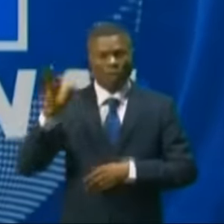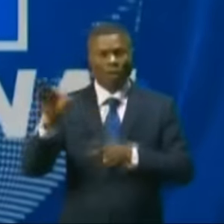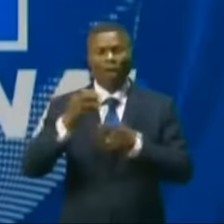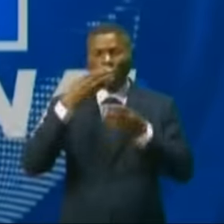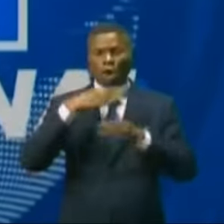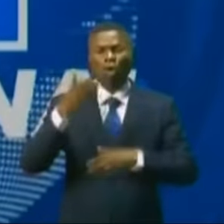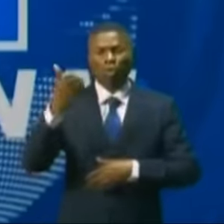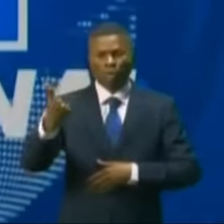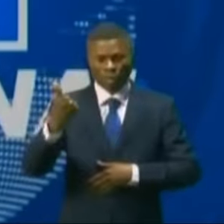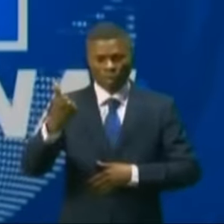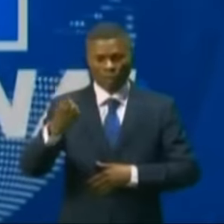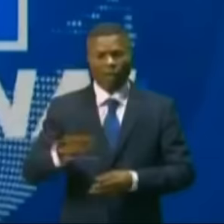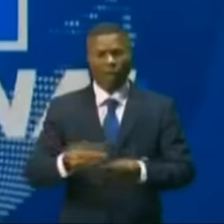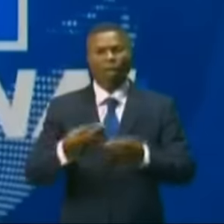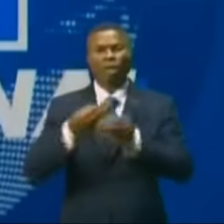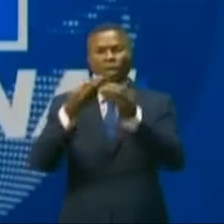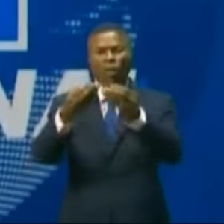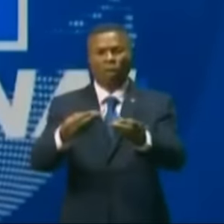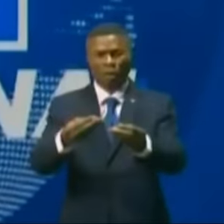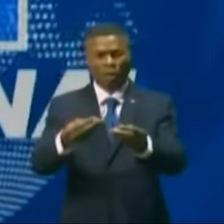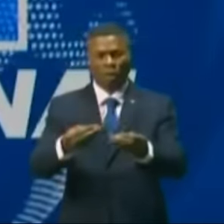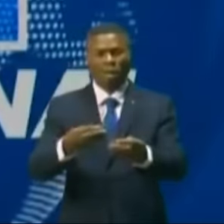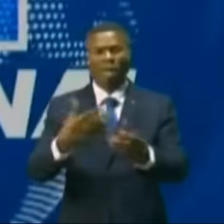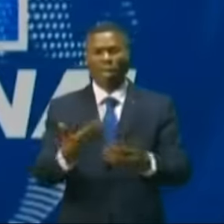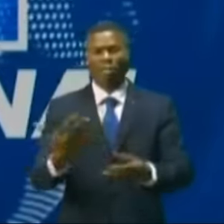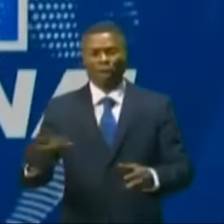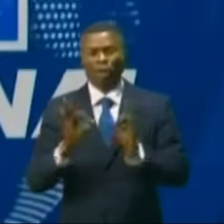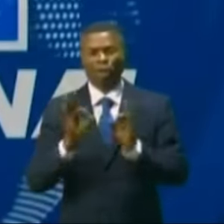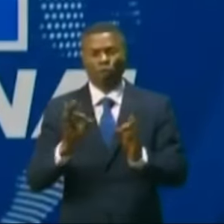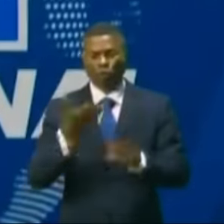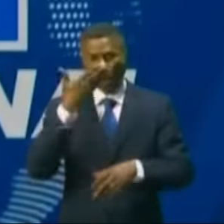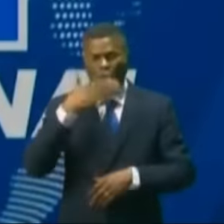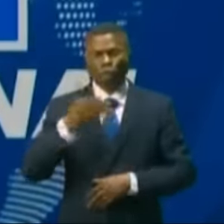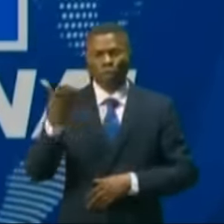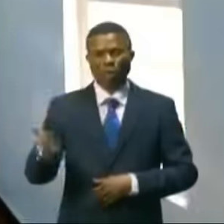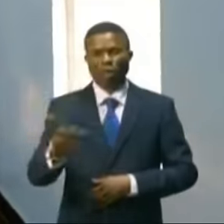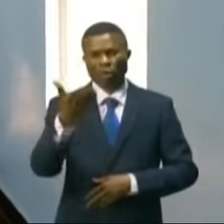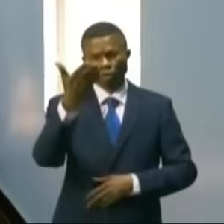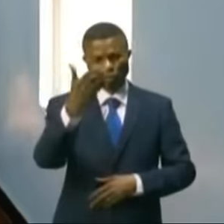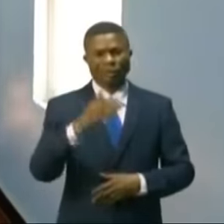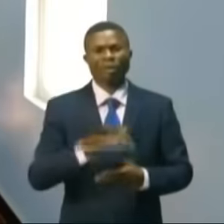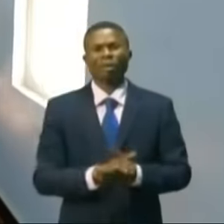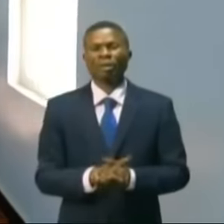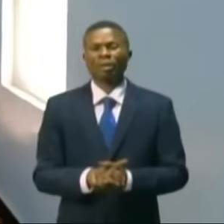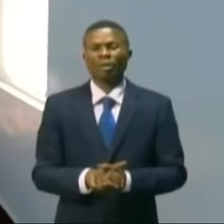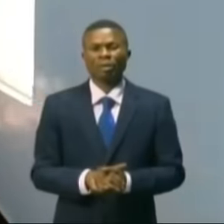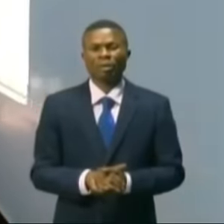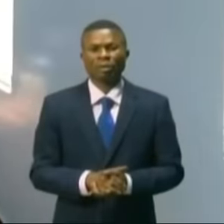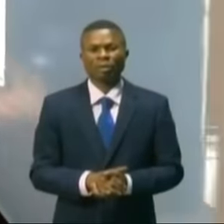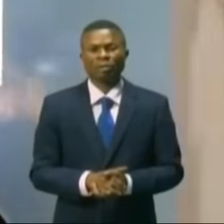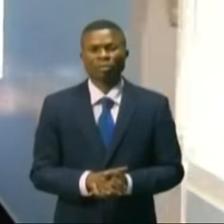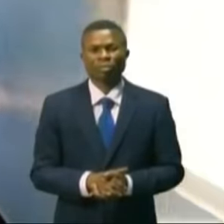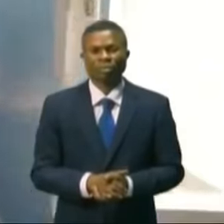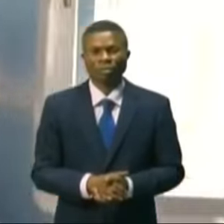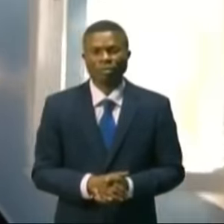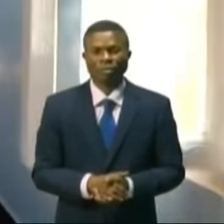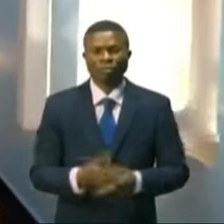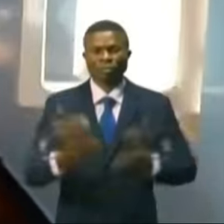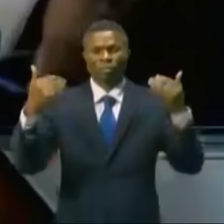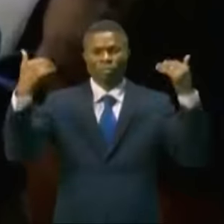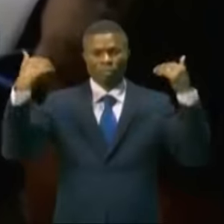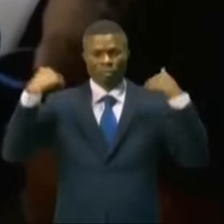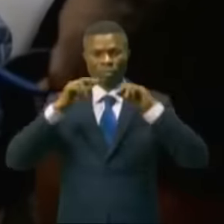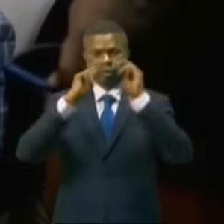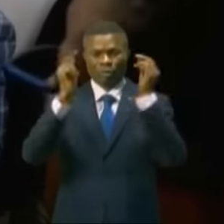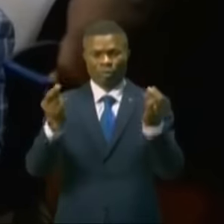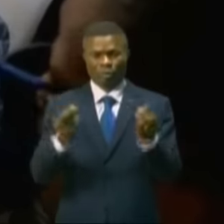médicale vient de se doter de nouveaux équipements médicaux. Reportage. Le docteur Bruno Nyenge Mitéo, chef de la maison civile